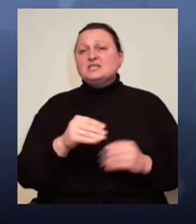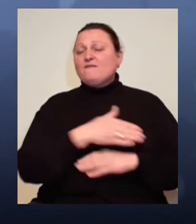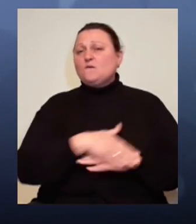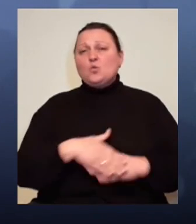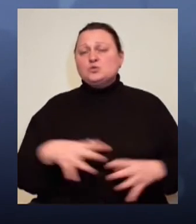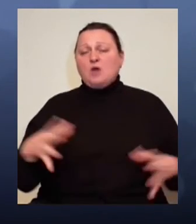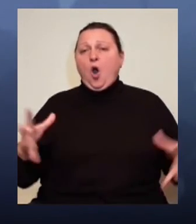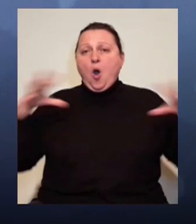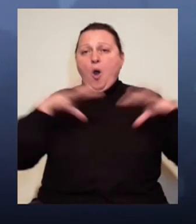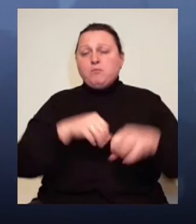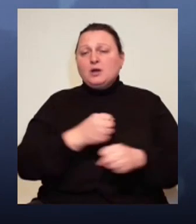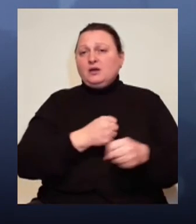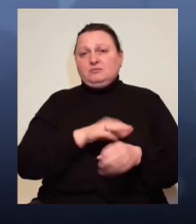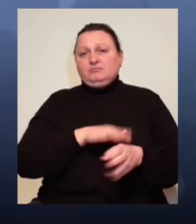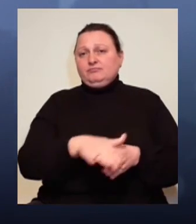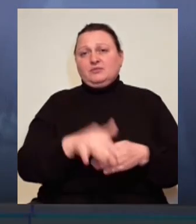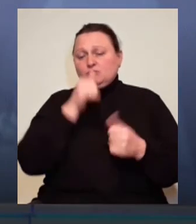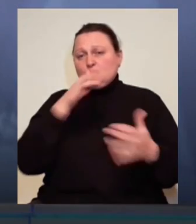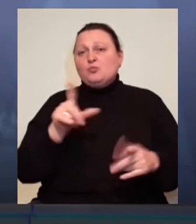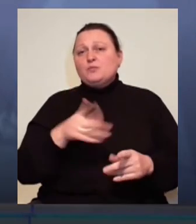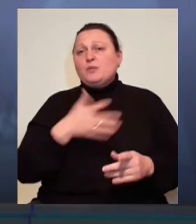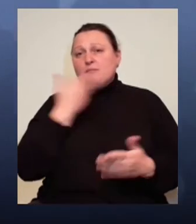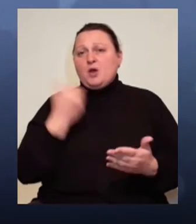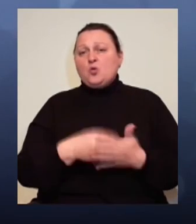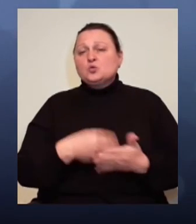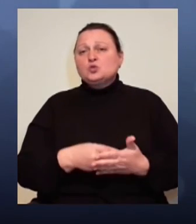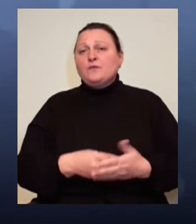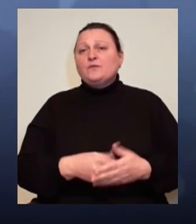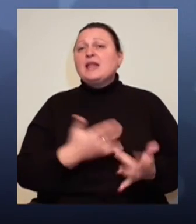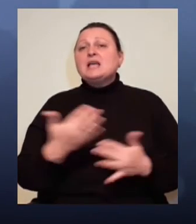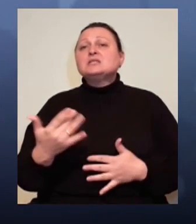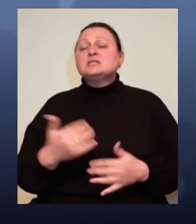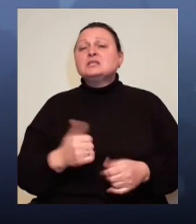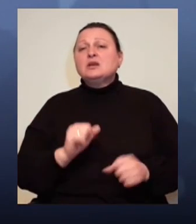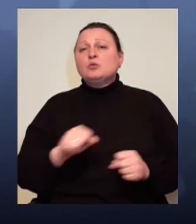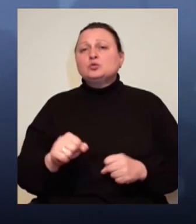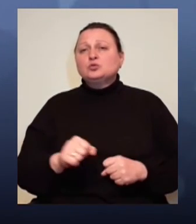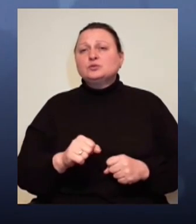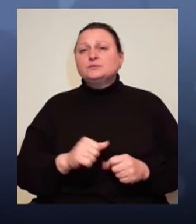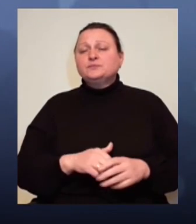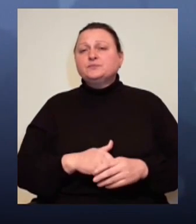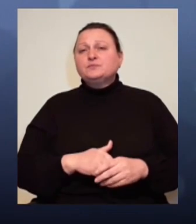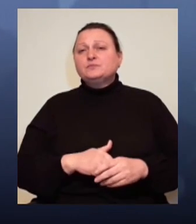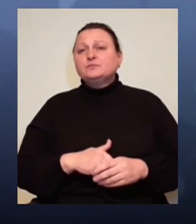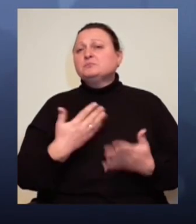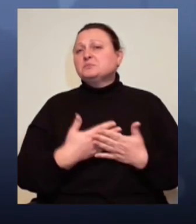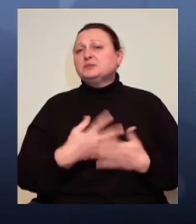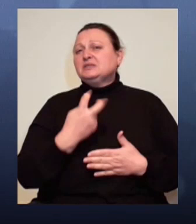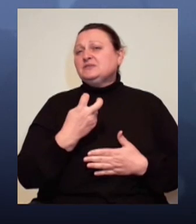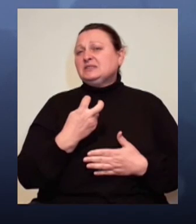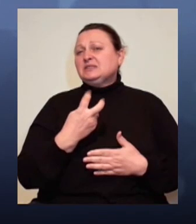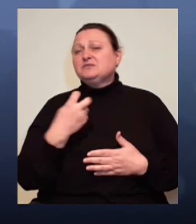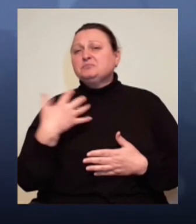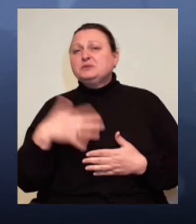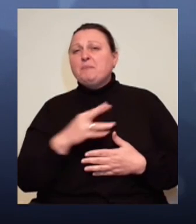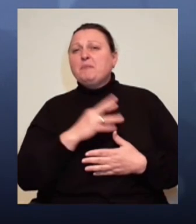охопити неможливо, тому що немає коштів. А наскільки менше, якщо ви пам'ятаєте? Я не скажу, там 200 чи